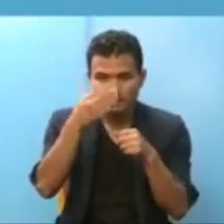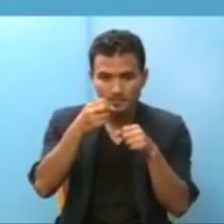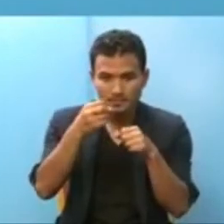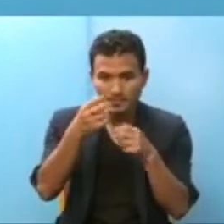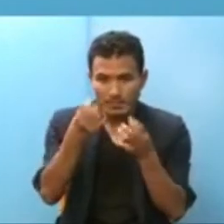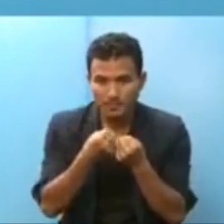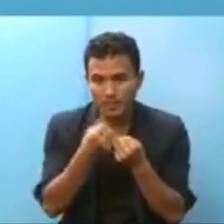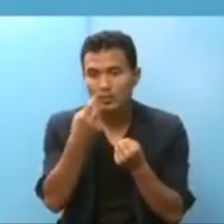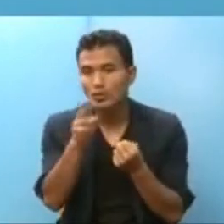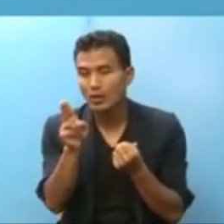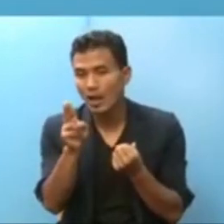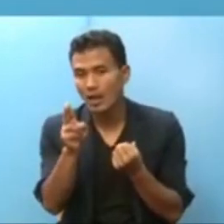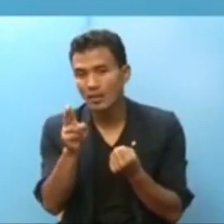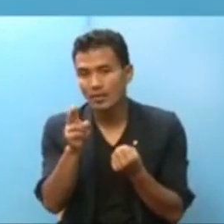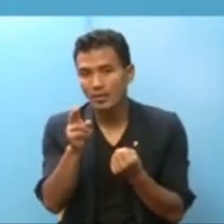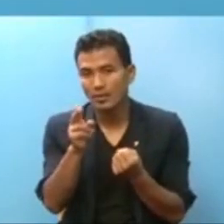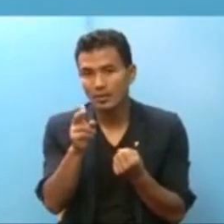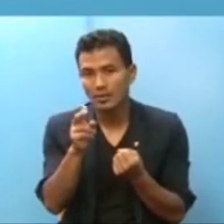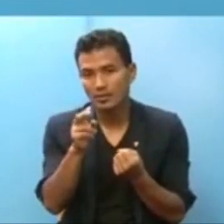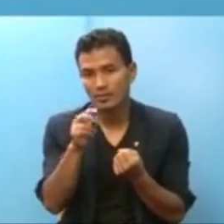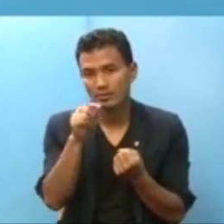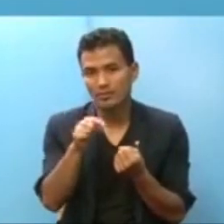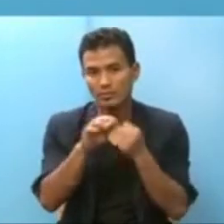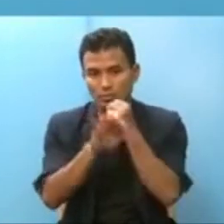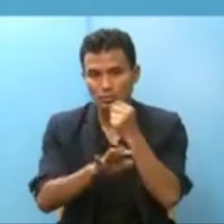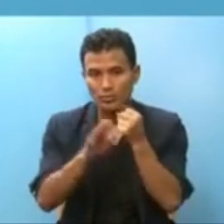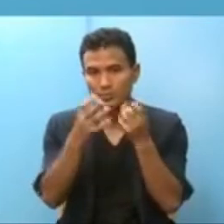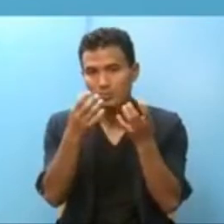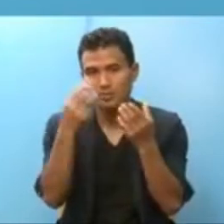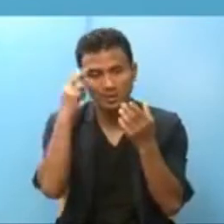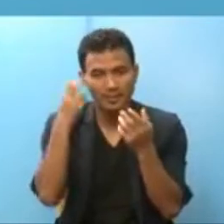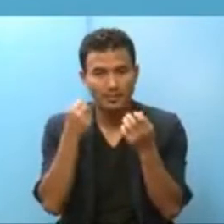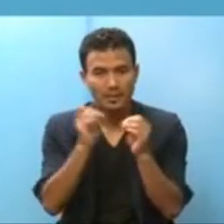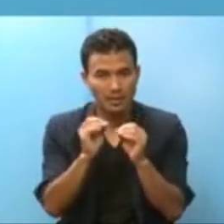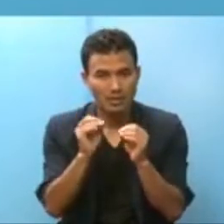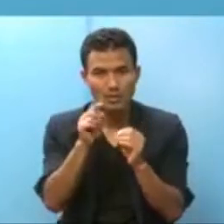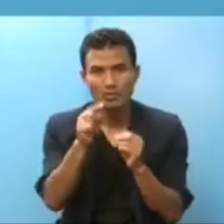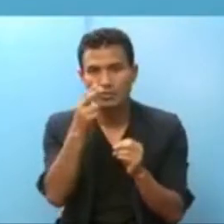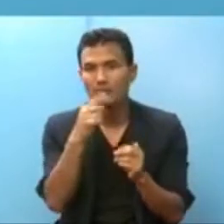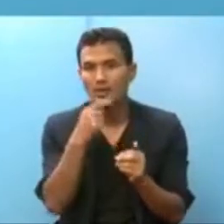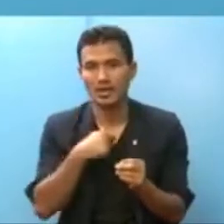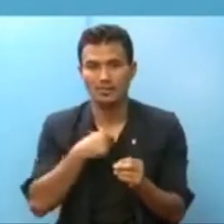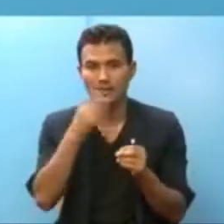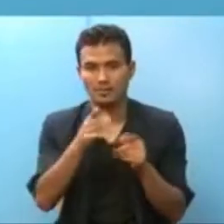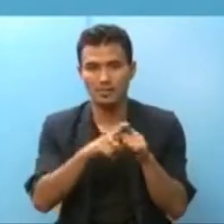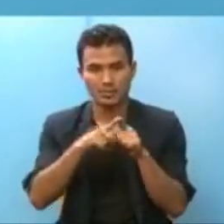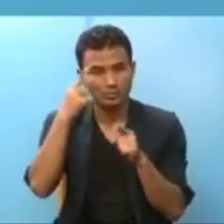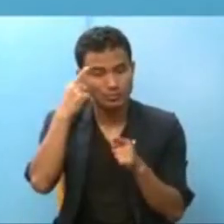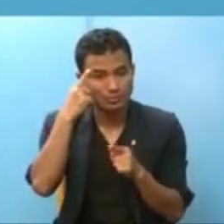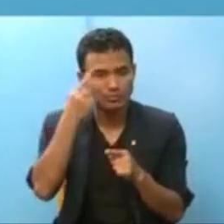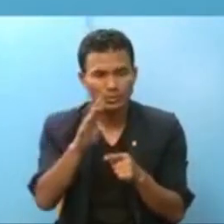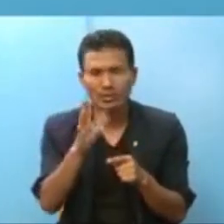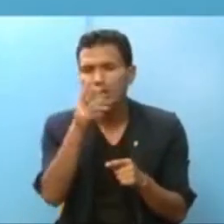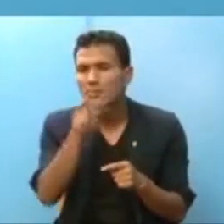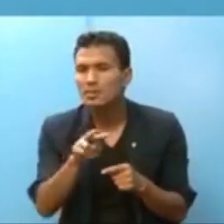ना वहीं एना जानां पॉजटिव त्यसको सोर्स पता लागे ने वने चाहिए थाल चाहिए हम